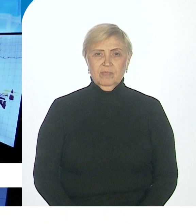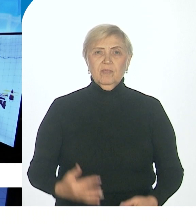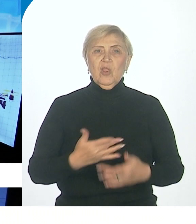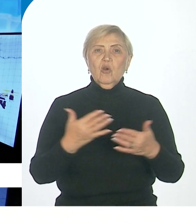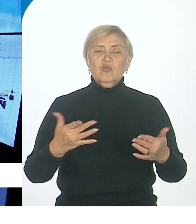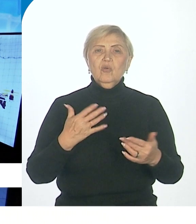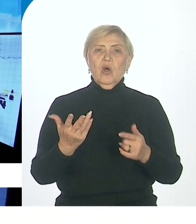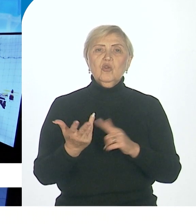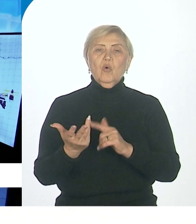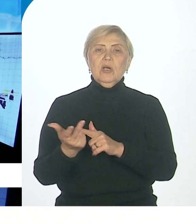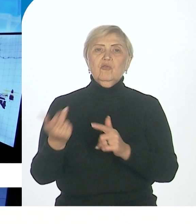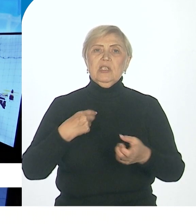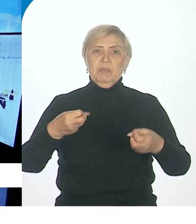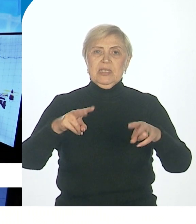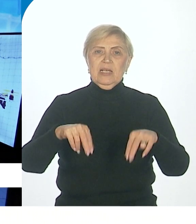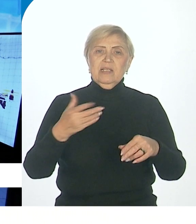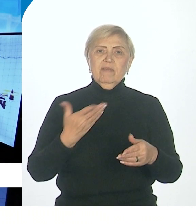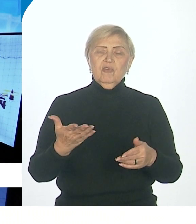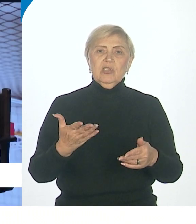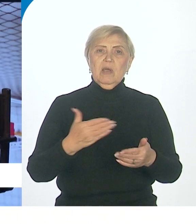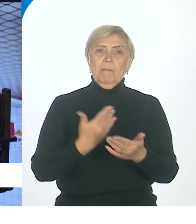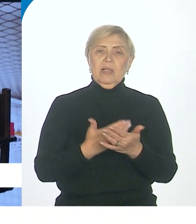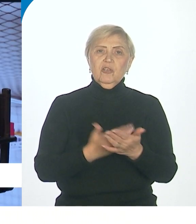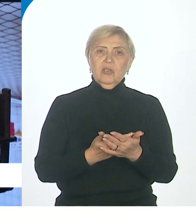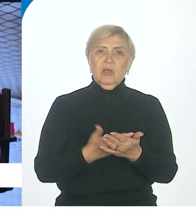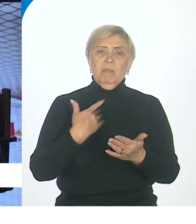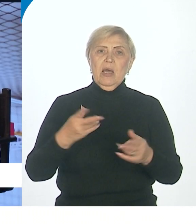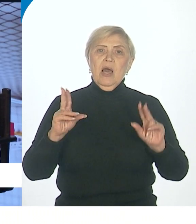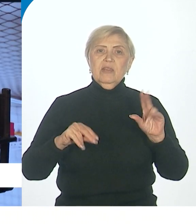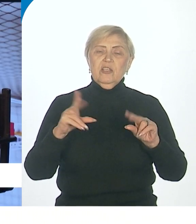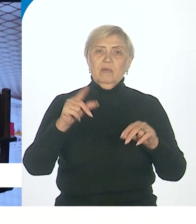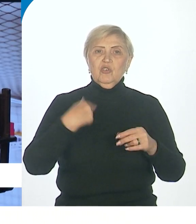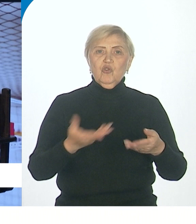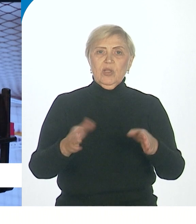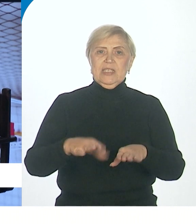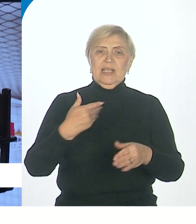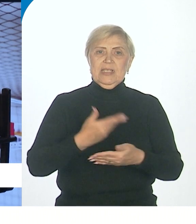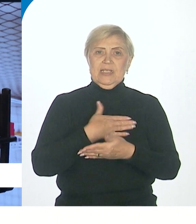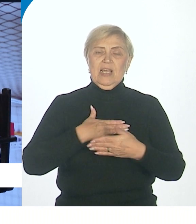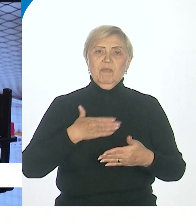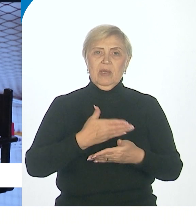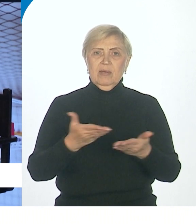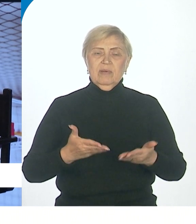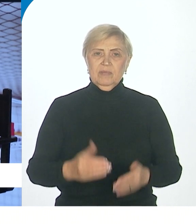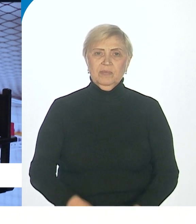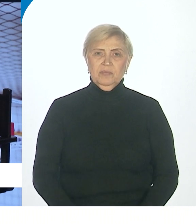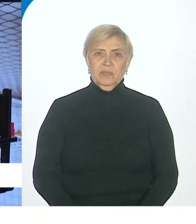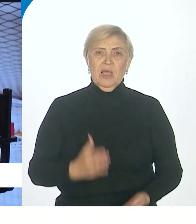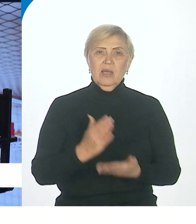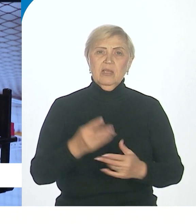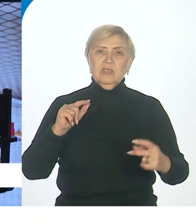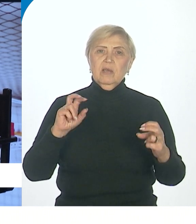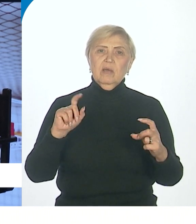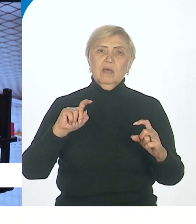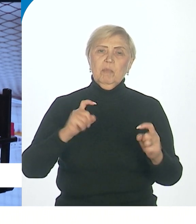работе поступило после этого, Артем Михайлович? Мы надеемся, что он останется с нами. Действительно, а есть, кстати, вот эта борьба за кадры?